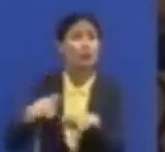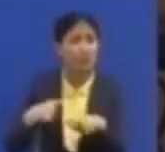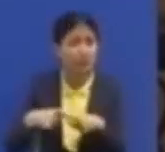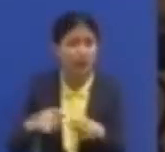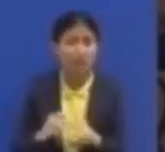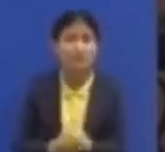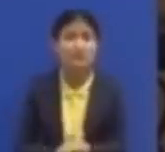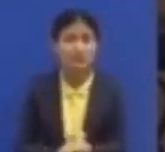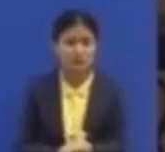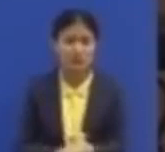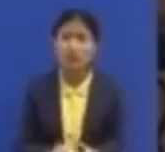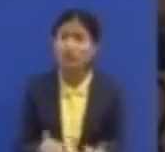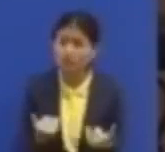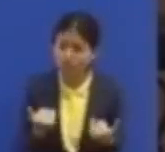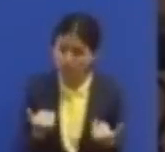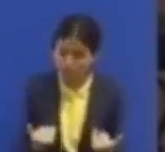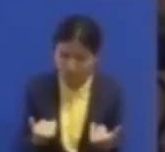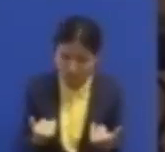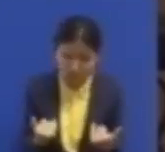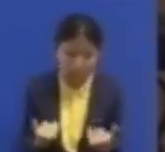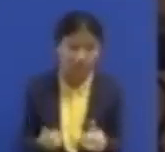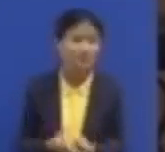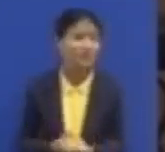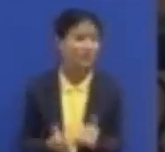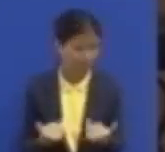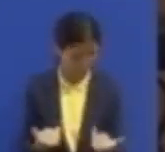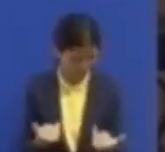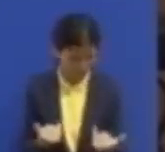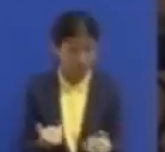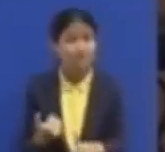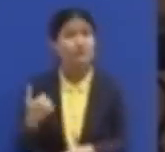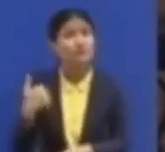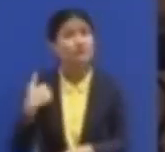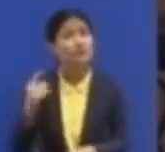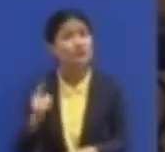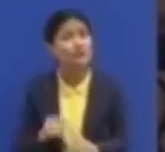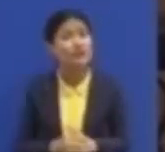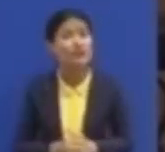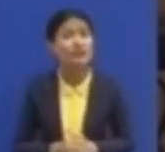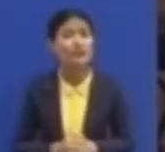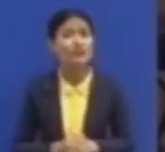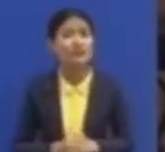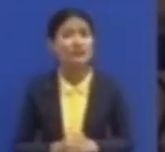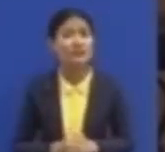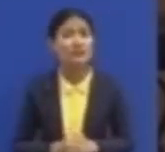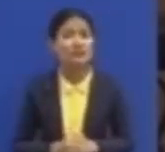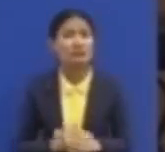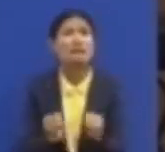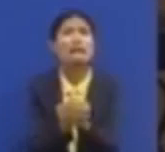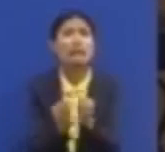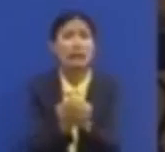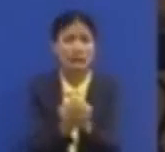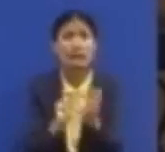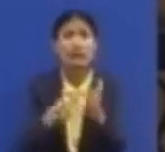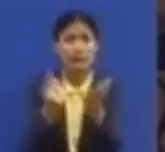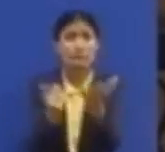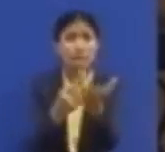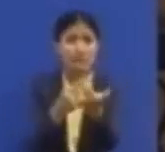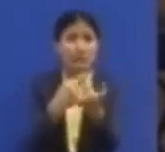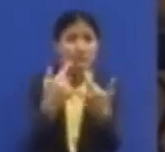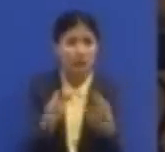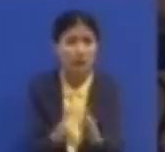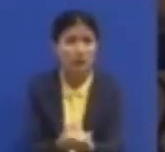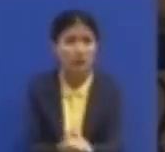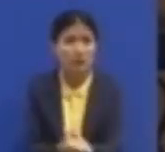จุดสุดยอดว่าจะมีการนับคะแนนกันแล้ว แต่เปิด